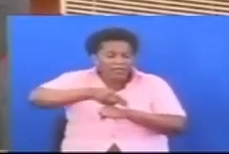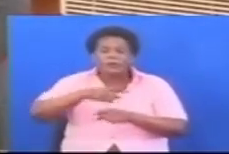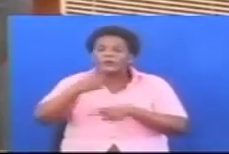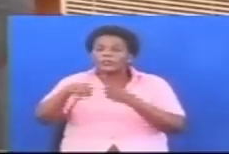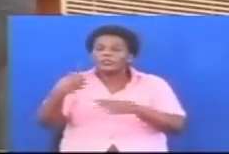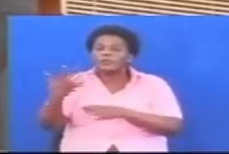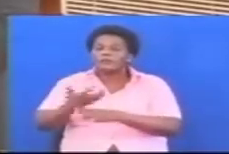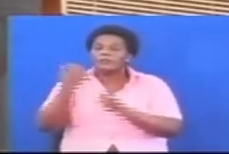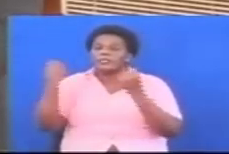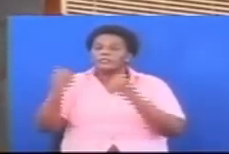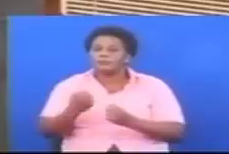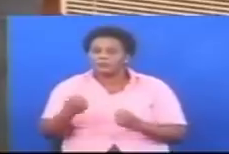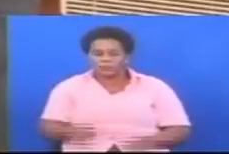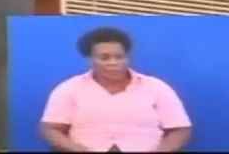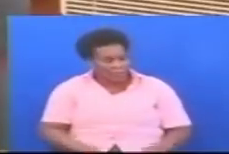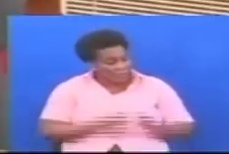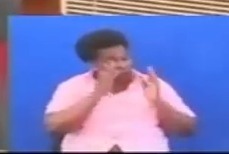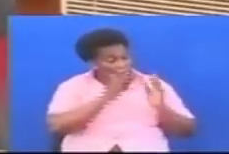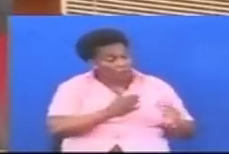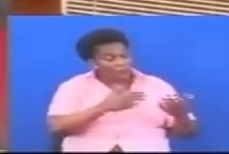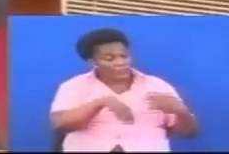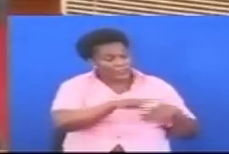kambi rasmi ya upinzani inasema